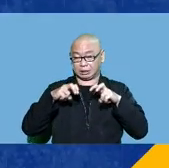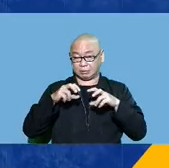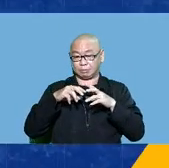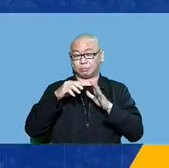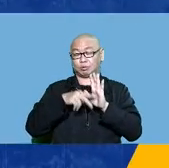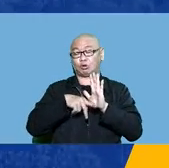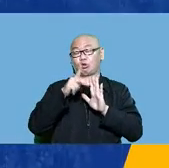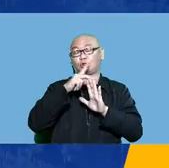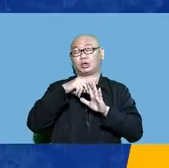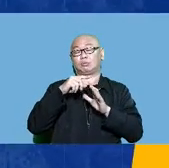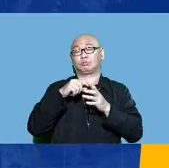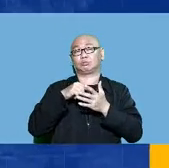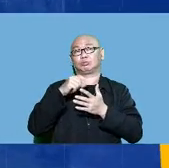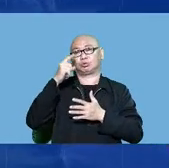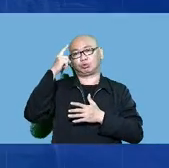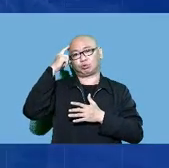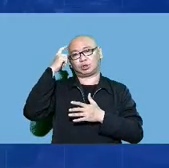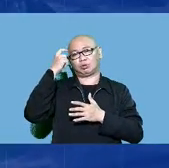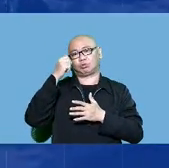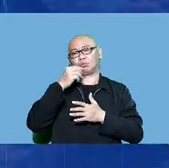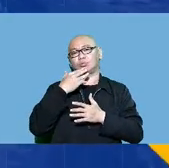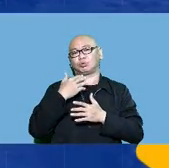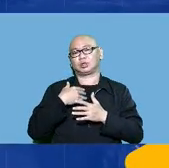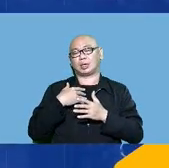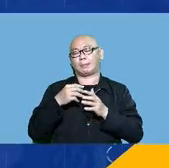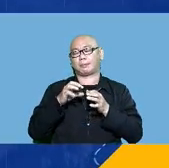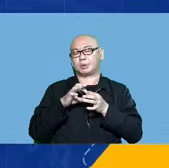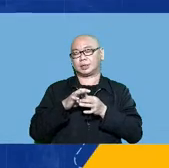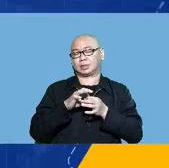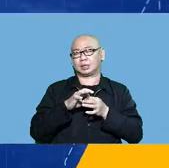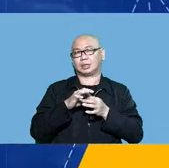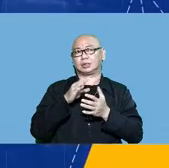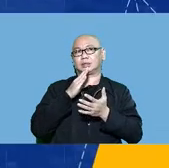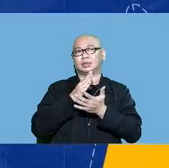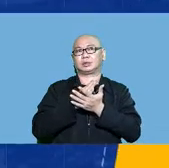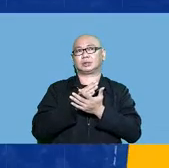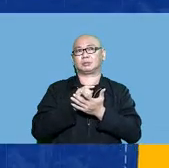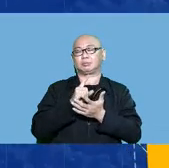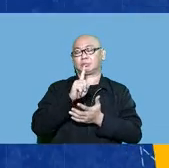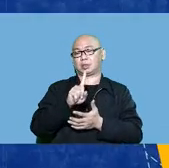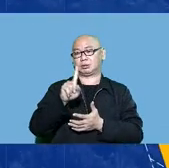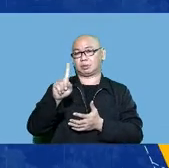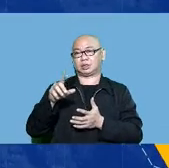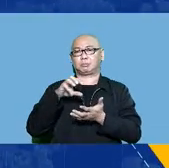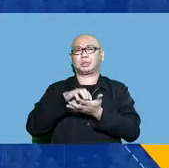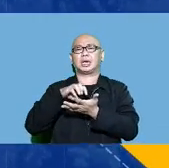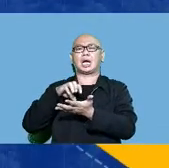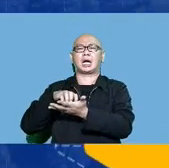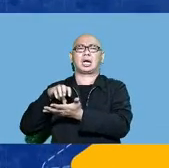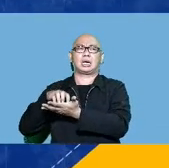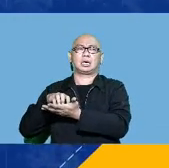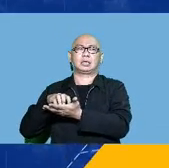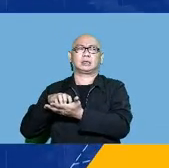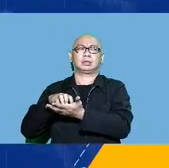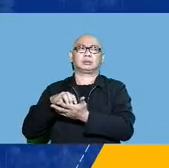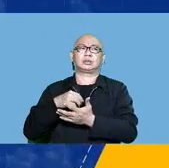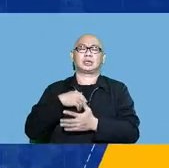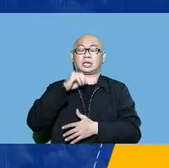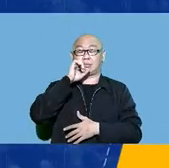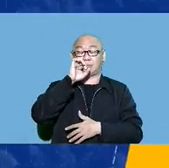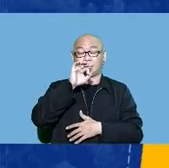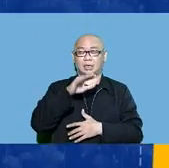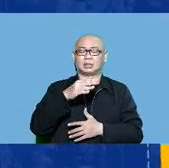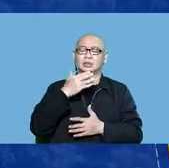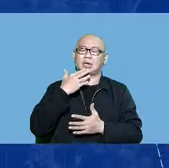program studi untuk memiliki mitra strategis di bidang masing-masing. Sekali lagi saya